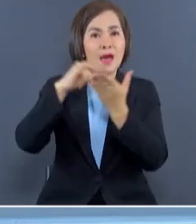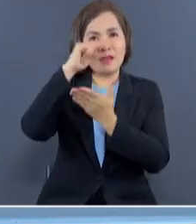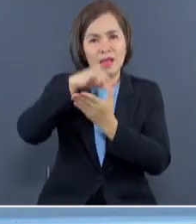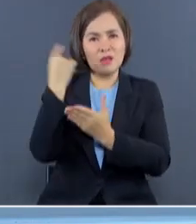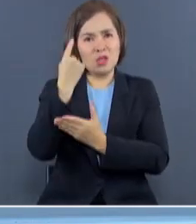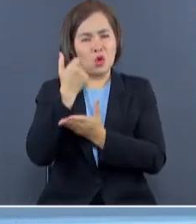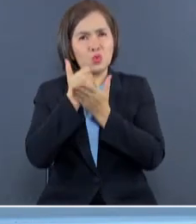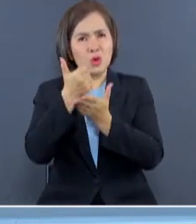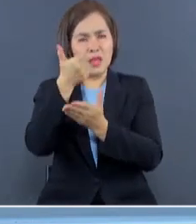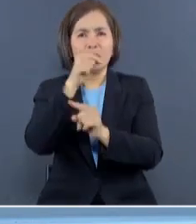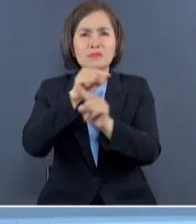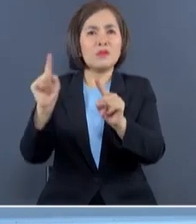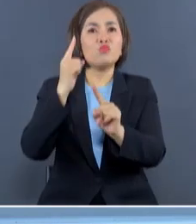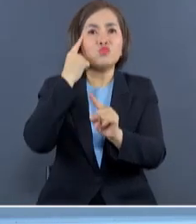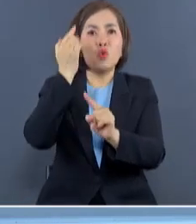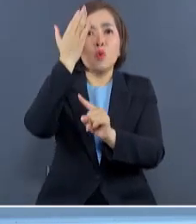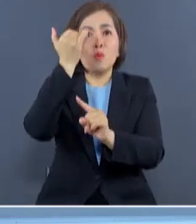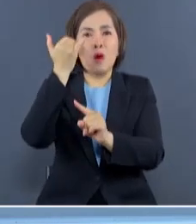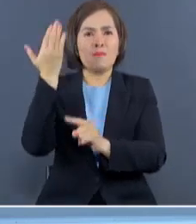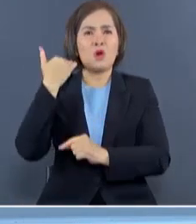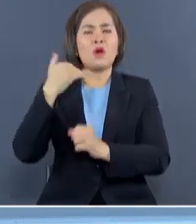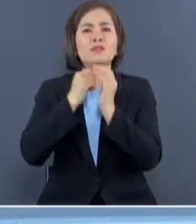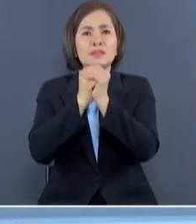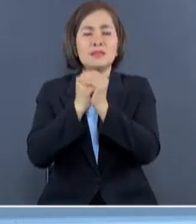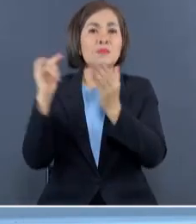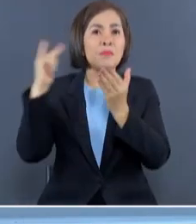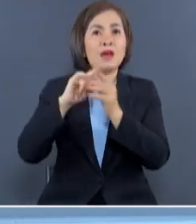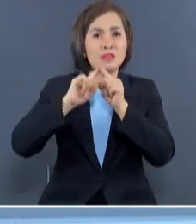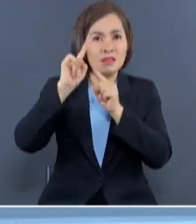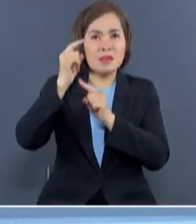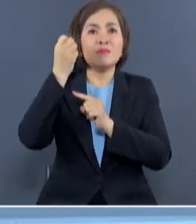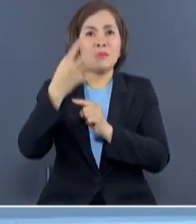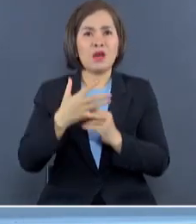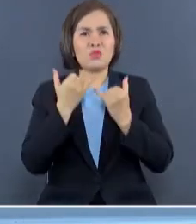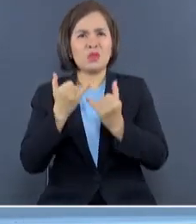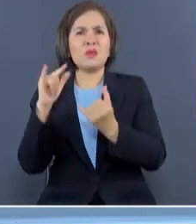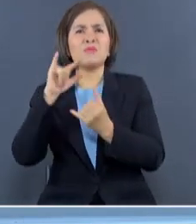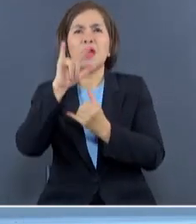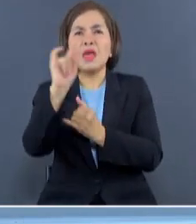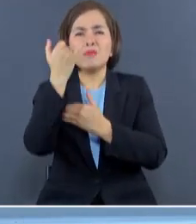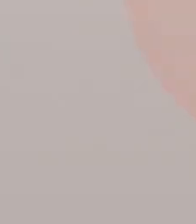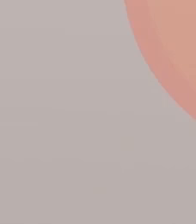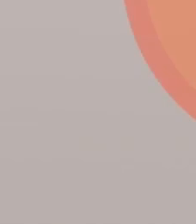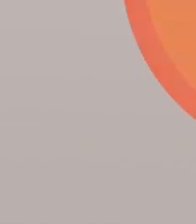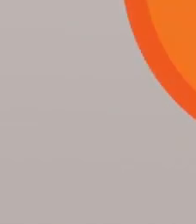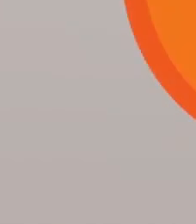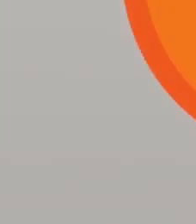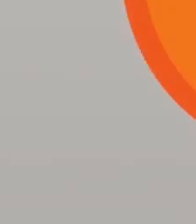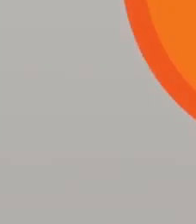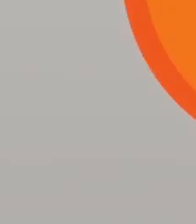แค่ไหนเพราะว่าตอนนี้จีนเนี่ยเคยเป็นนักท่องเที่ยวอันดับหนึ่งของไทยนะแต่ตอนนี้นี่แพ้มาเลเซียฮะเพราะว่าจากปัจจัยที่บอกไปเนี่ยแหละครับผม ใช่ค่ะ